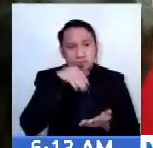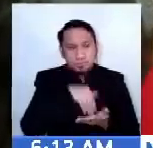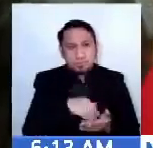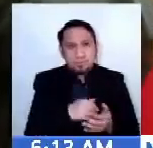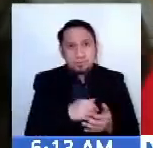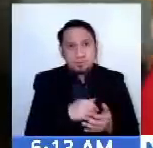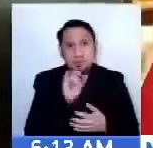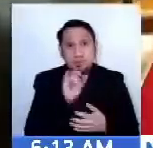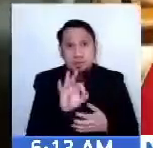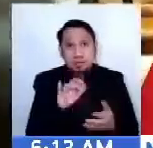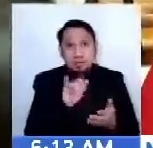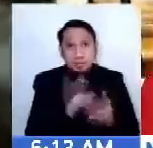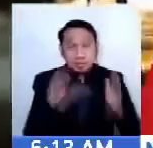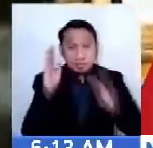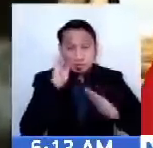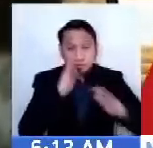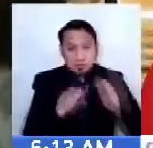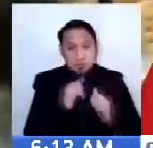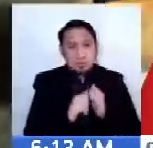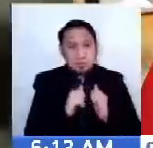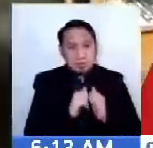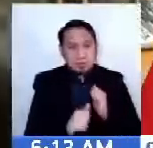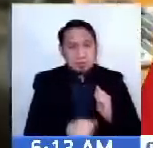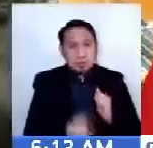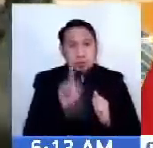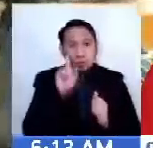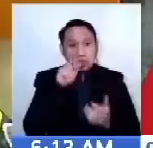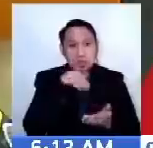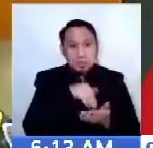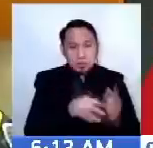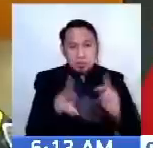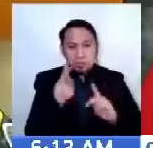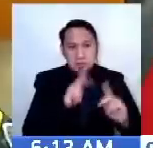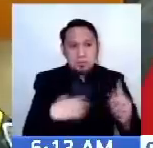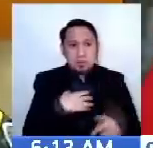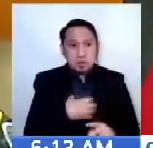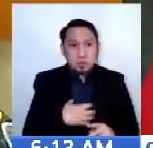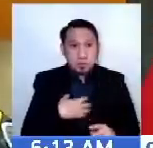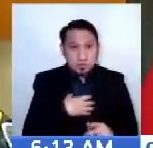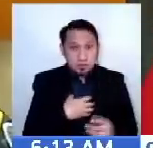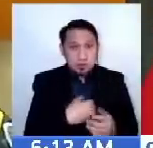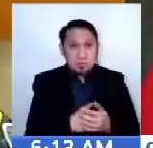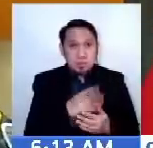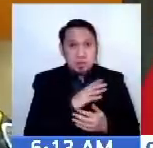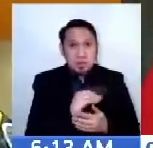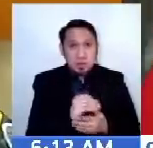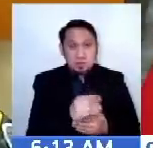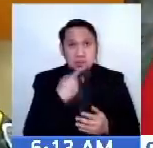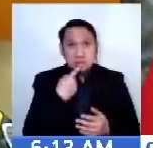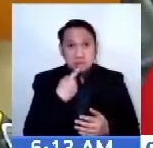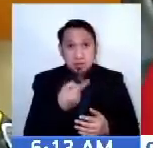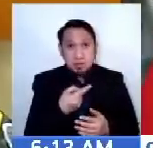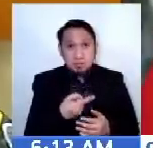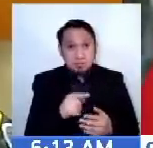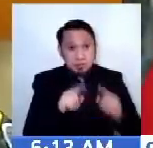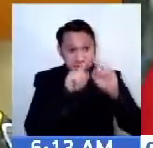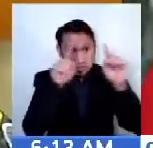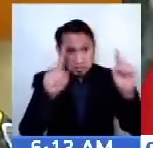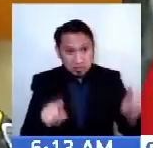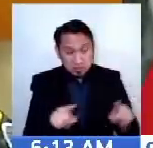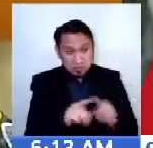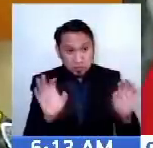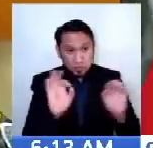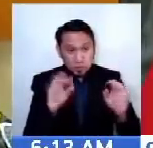magkakaganon, dapat 1,000 po ang nagre-reklamo ng mga kandidato, ng mga kababayan natin. Now, at magsasabi na yung kanilang mga balota ay walang pangalan